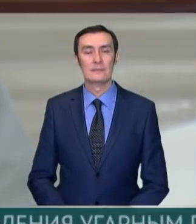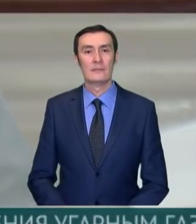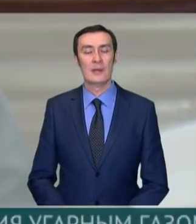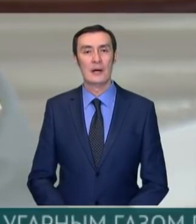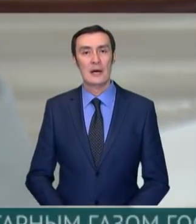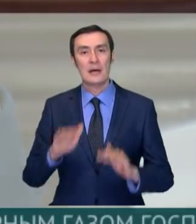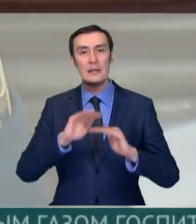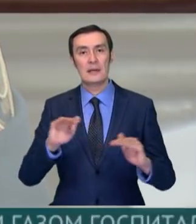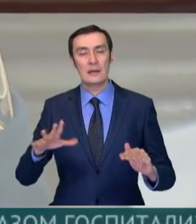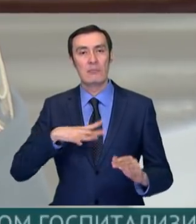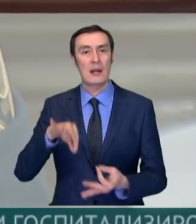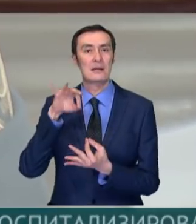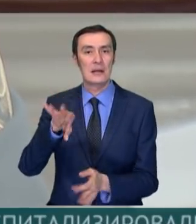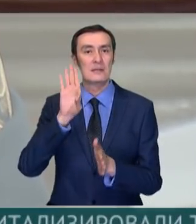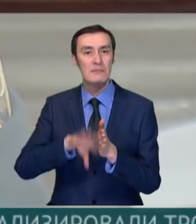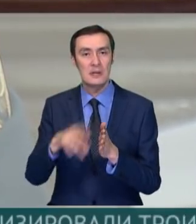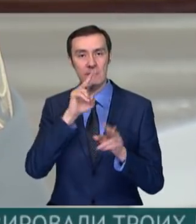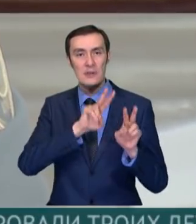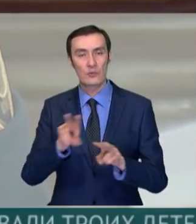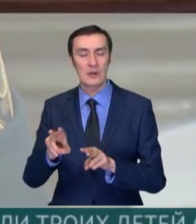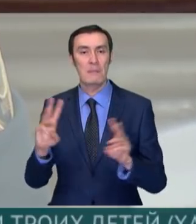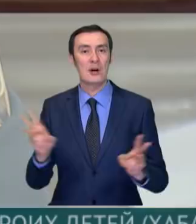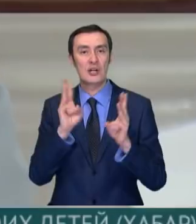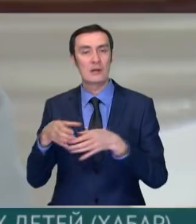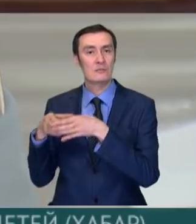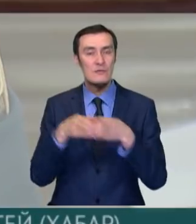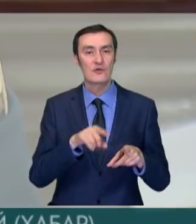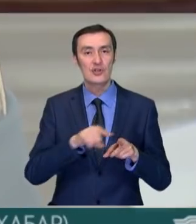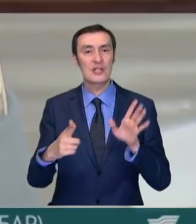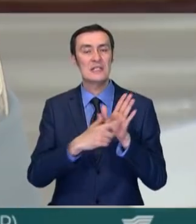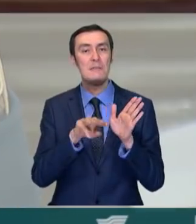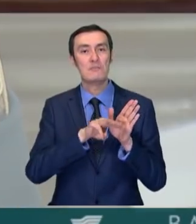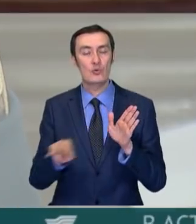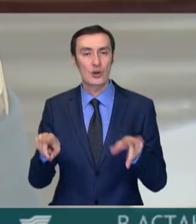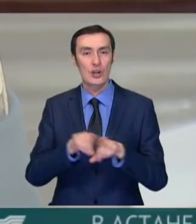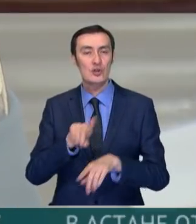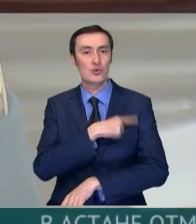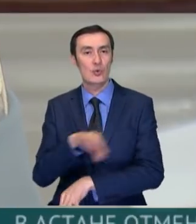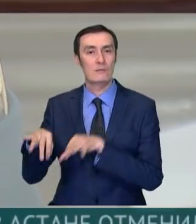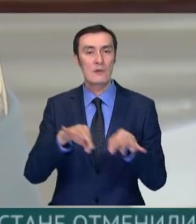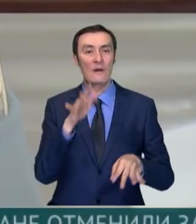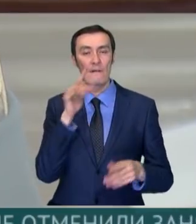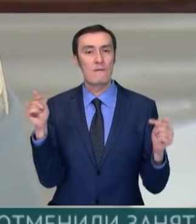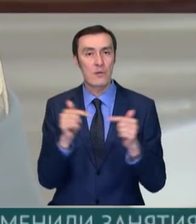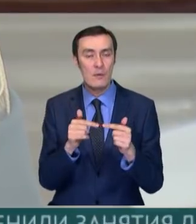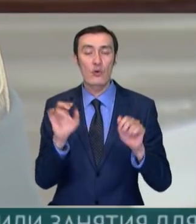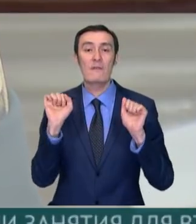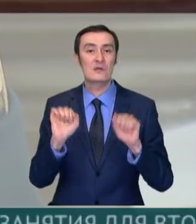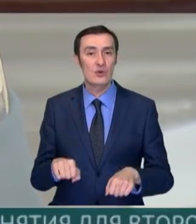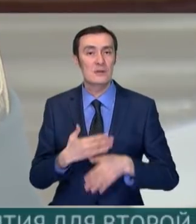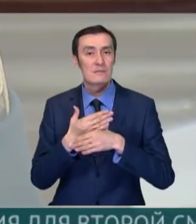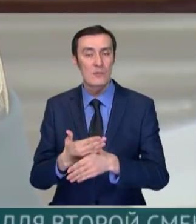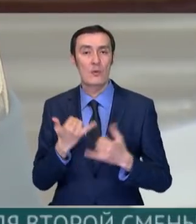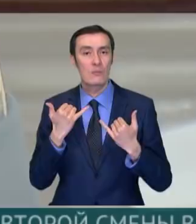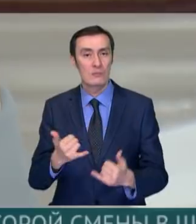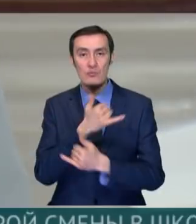Дети остались без присмотра. Пожарные службы прибыли в течение 7 минут. Скорая помощь также прибыла вовремя. Но возможности оказать помощь